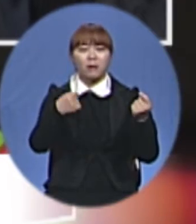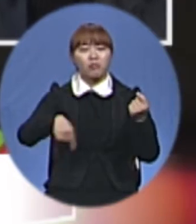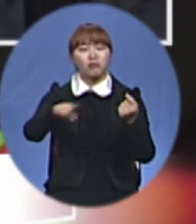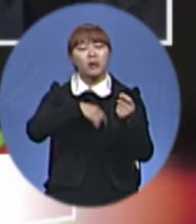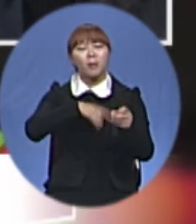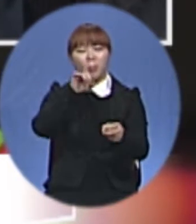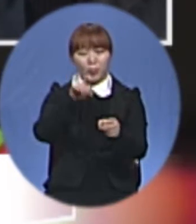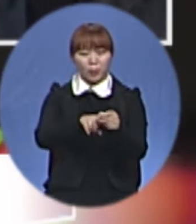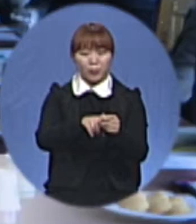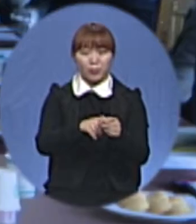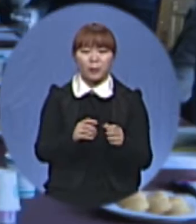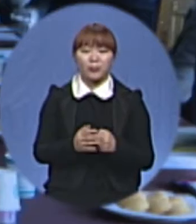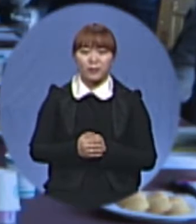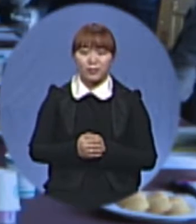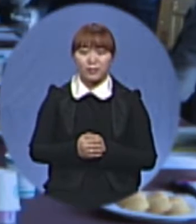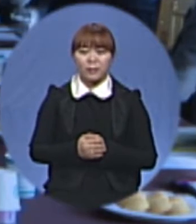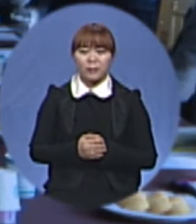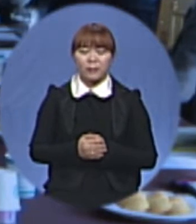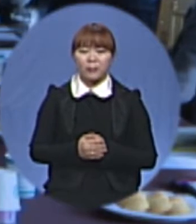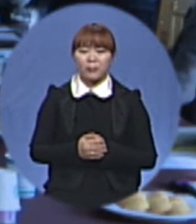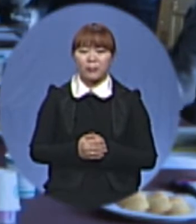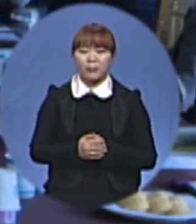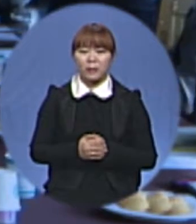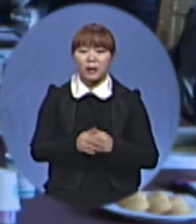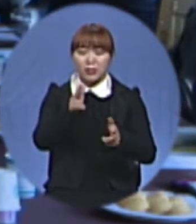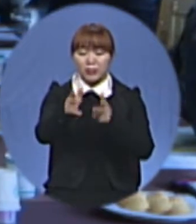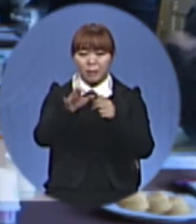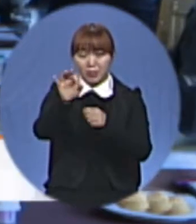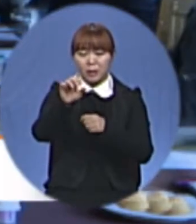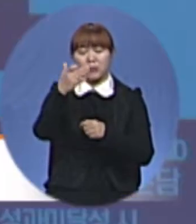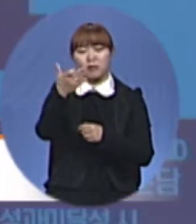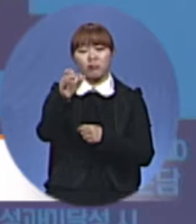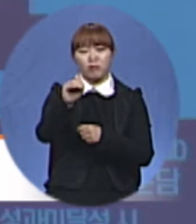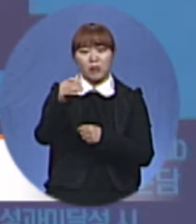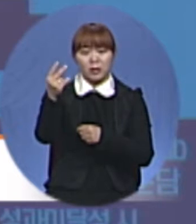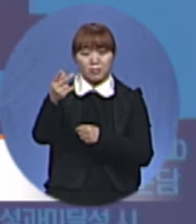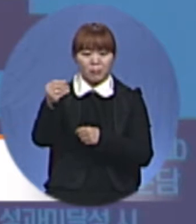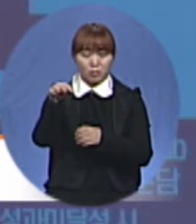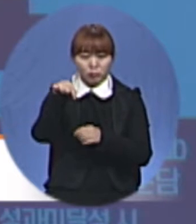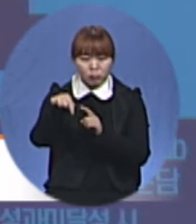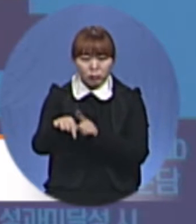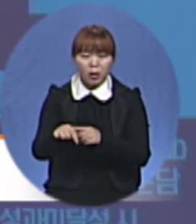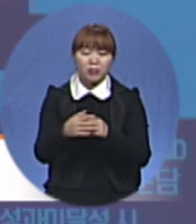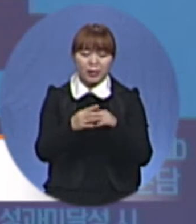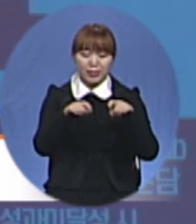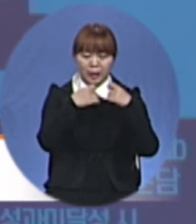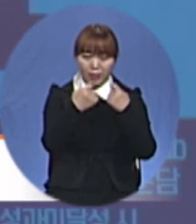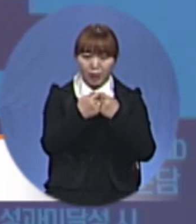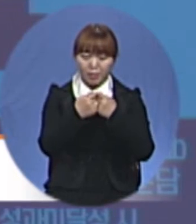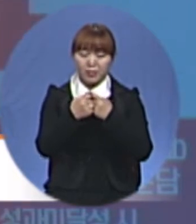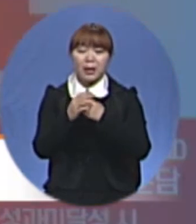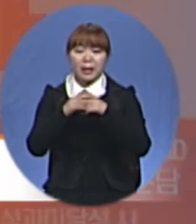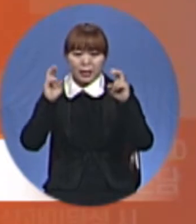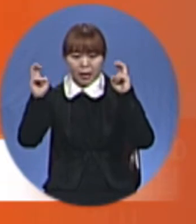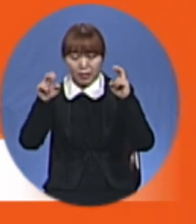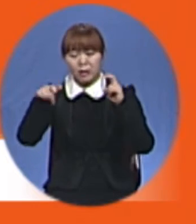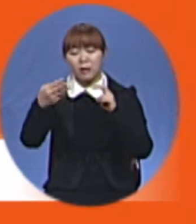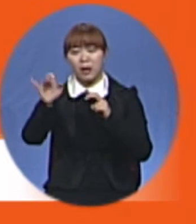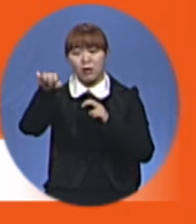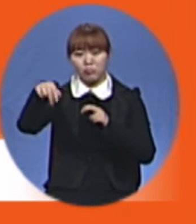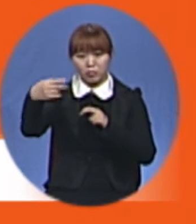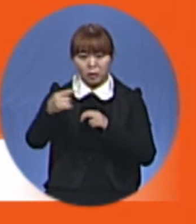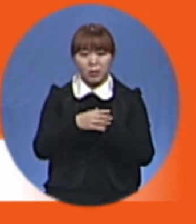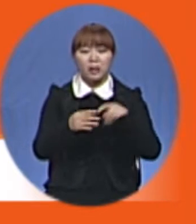저희들의 목표고. 사업비 19억 2천만 원 중 기업과 개인, 크라우드 펀드 등